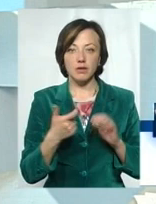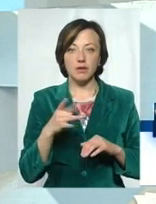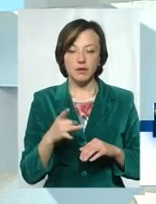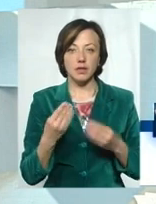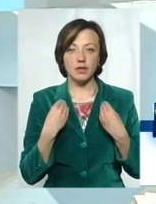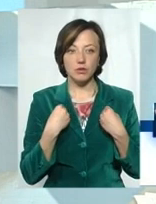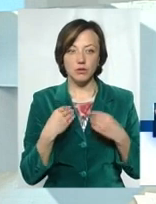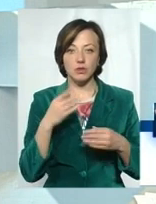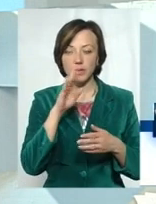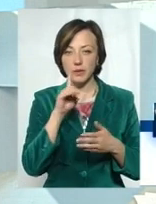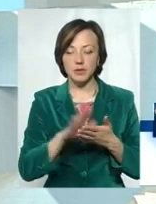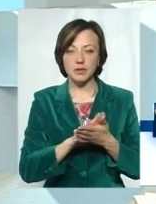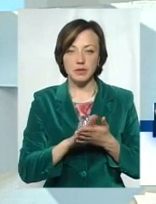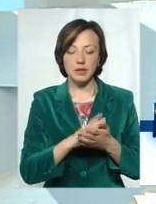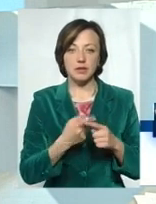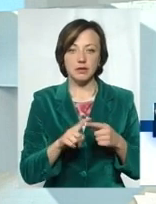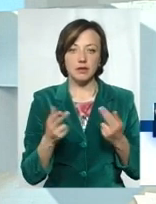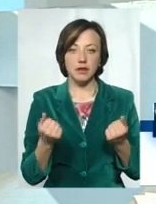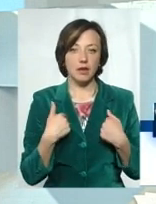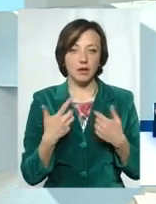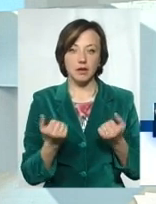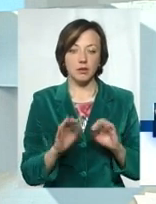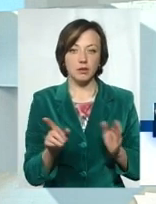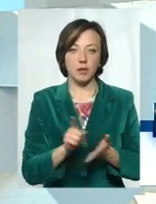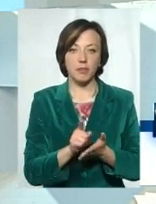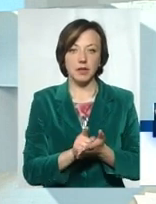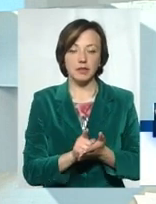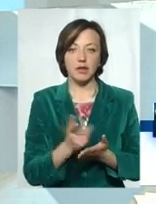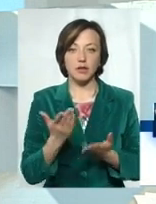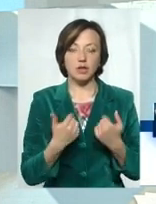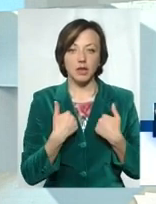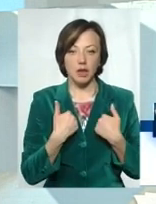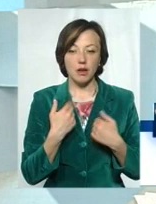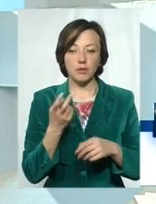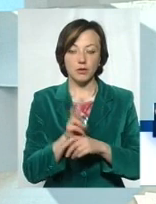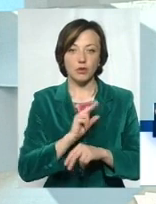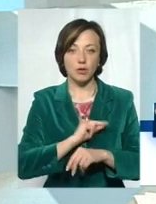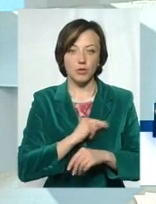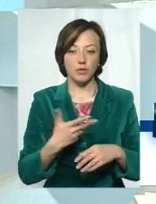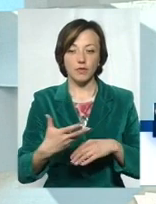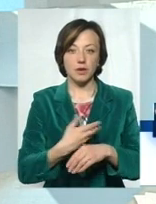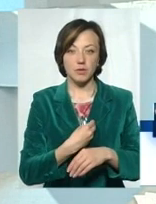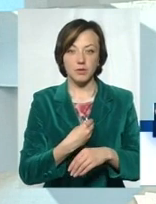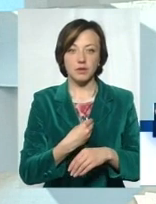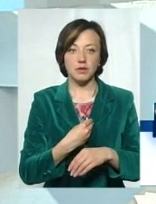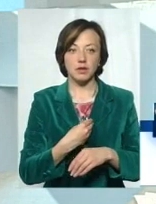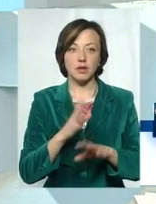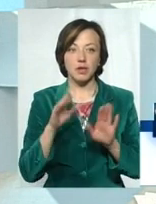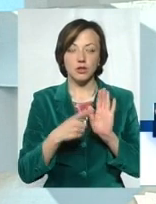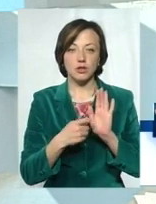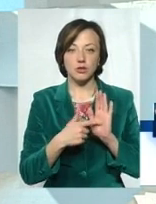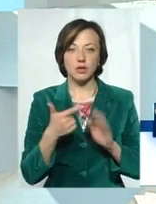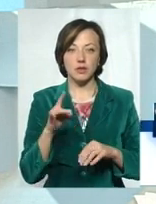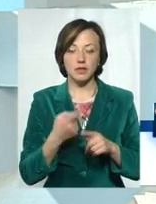але мені дадуть в конверті, тоді так, я не отримую пенсії, але якщо я піду на роботу і мені виплатять, я пожертвую цих 600